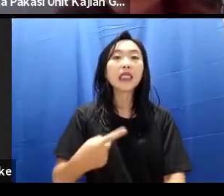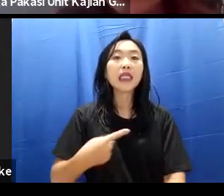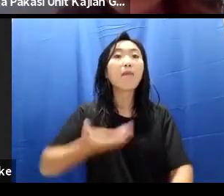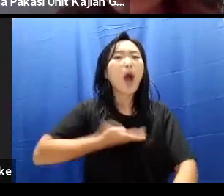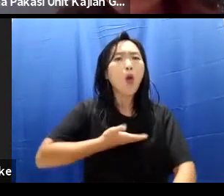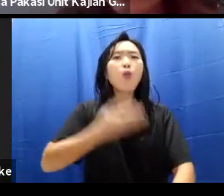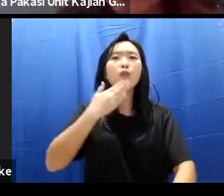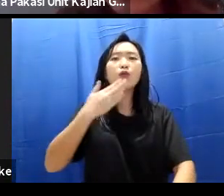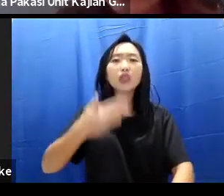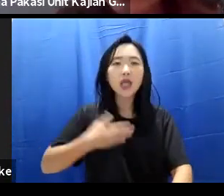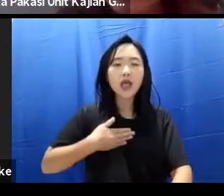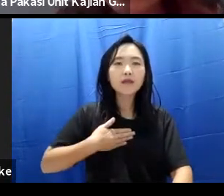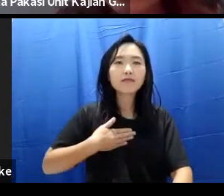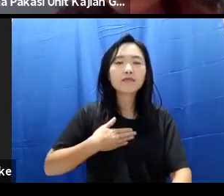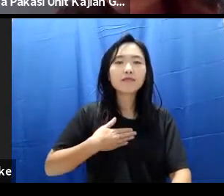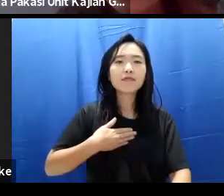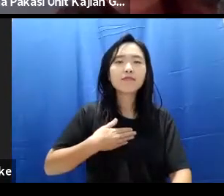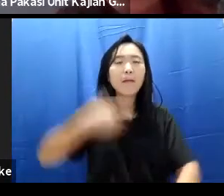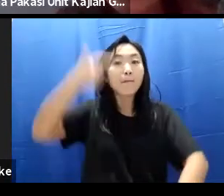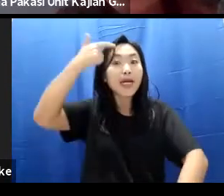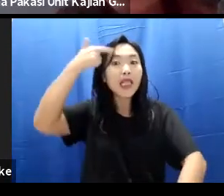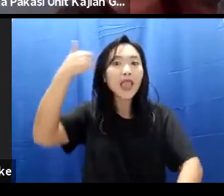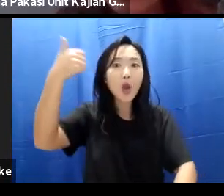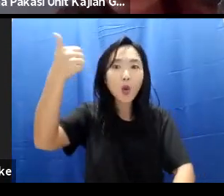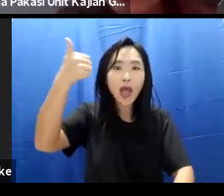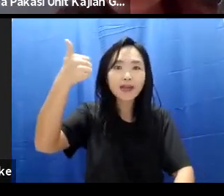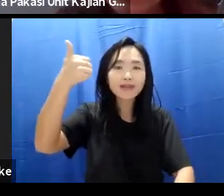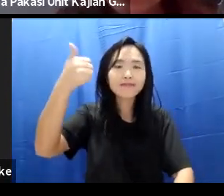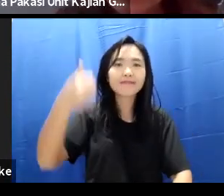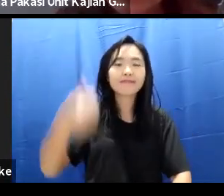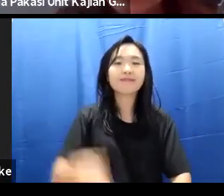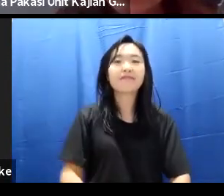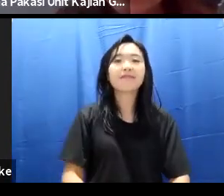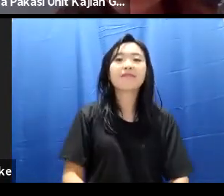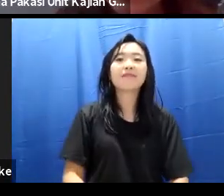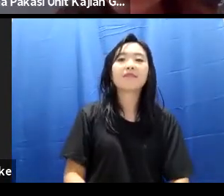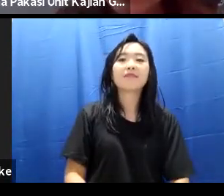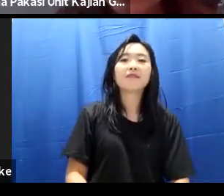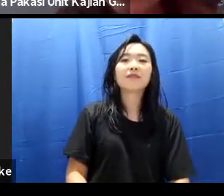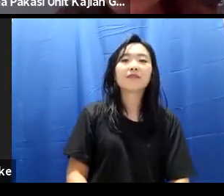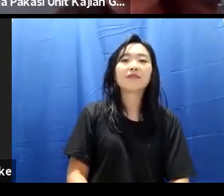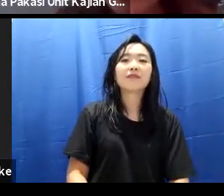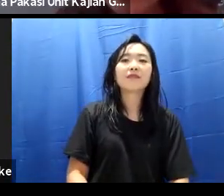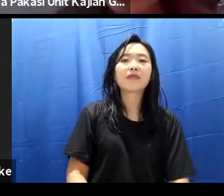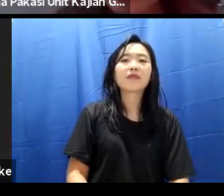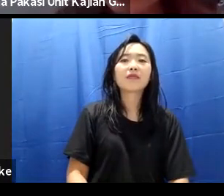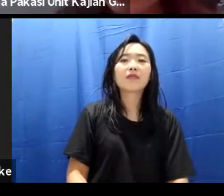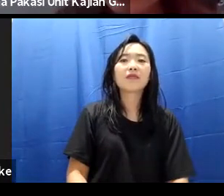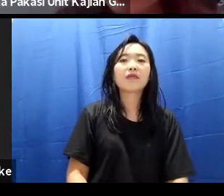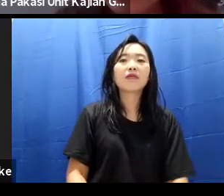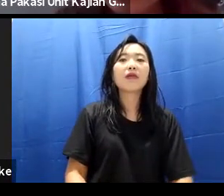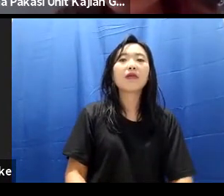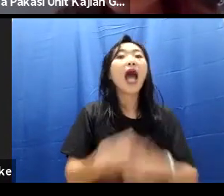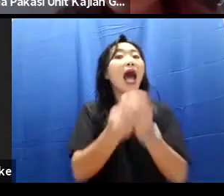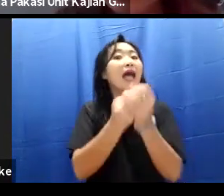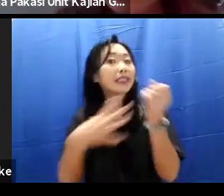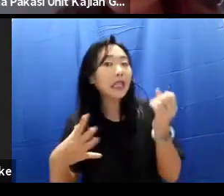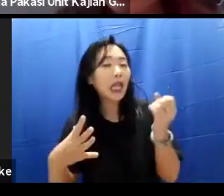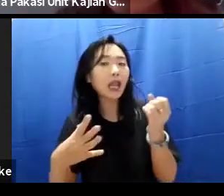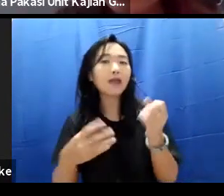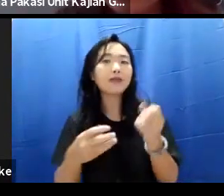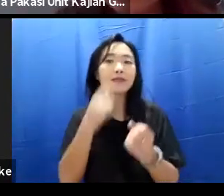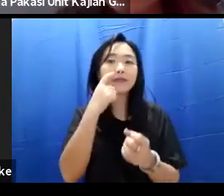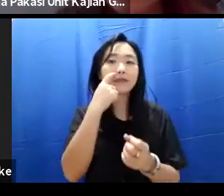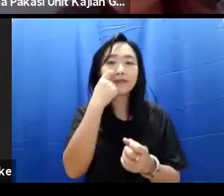oleh feminist scholars atau itu feminist thoughts, feminist thinking gitu. Nah, produksi pengetahuan berperspektif